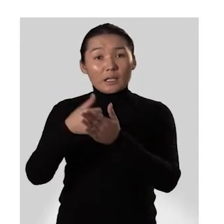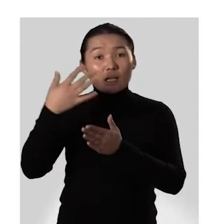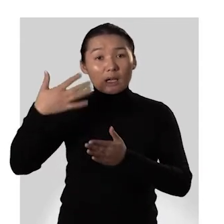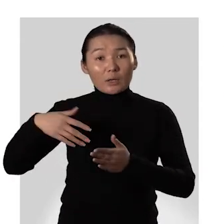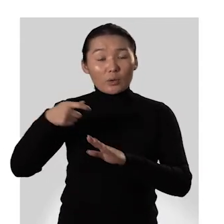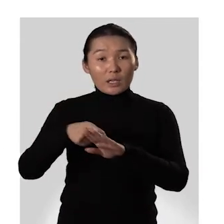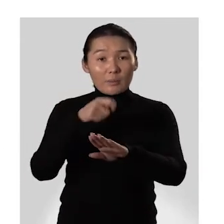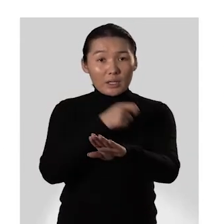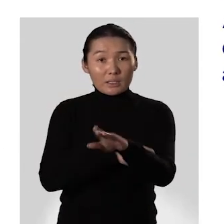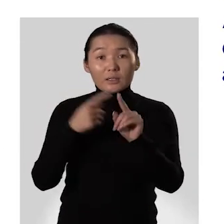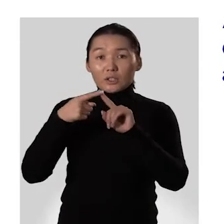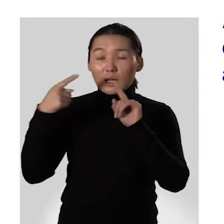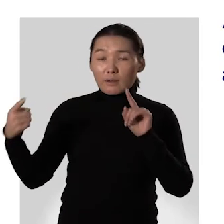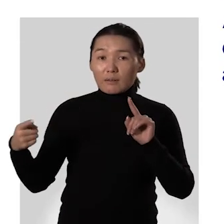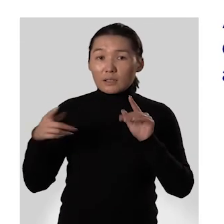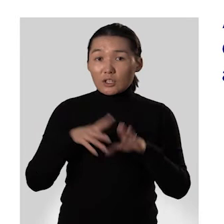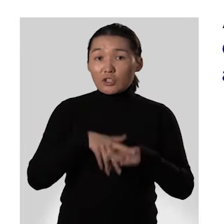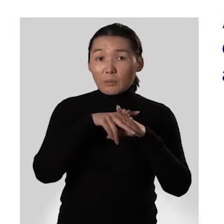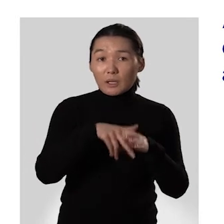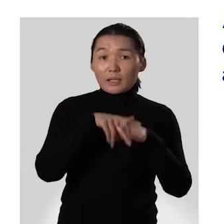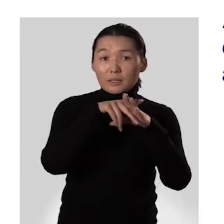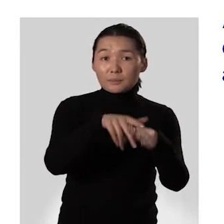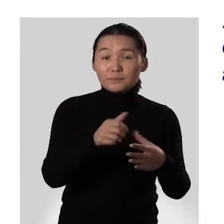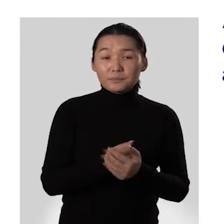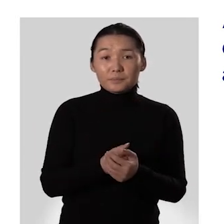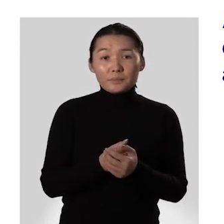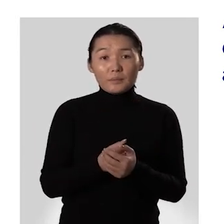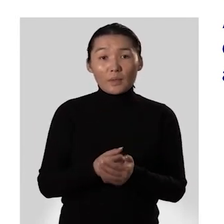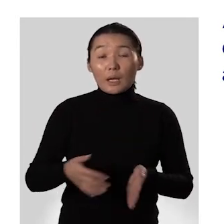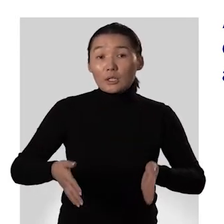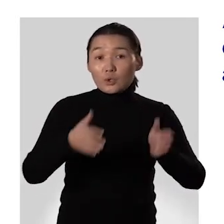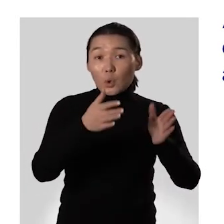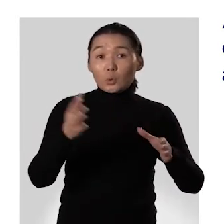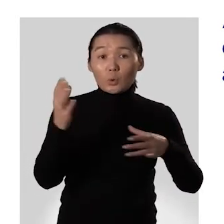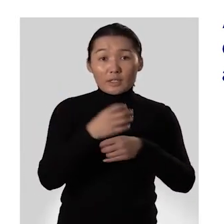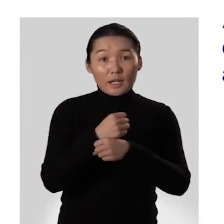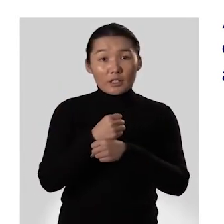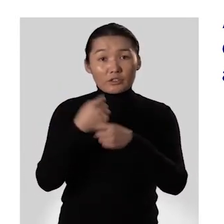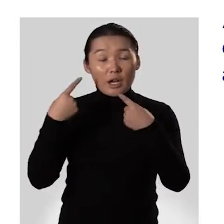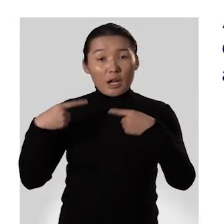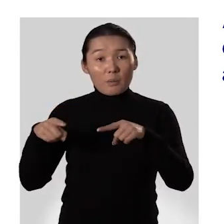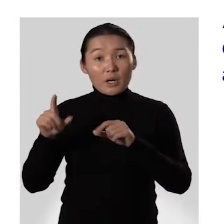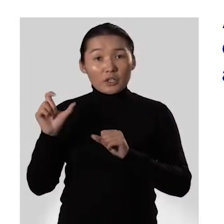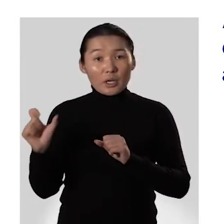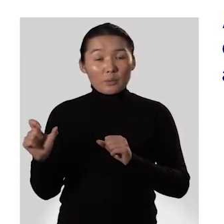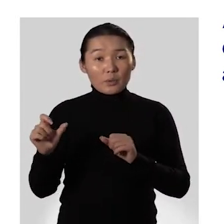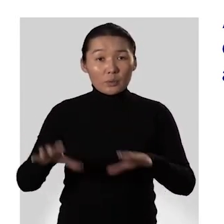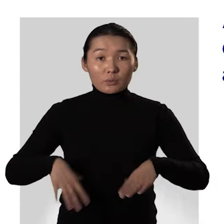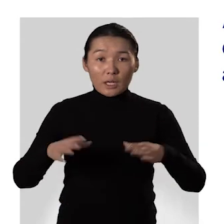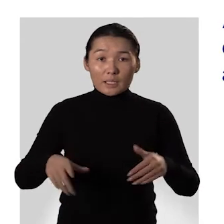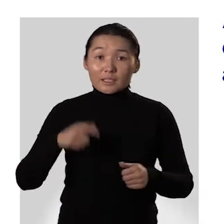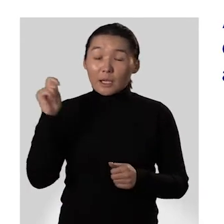аралыкта чабылат. Ат чабышта жолду кыскартса, башка бирөөнүн атын камчы менен